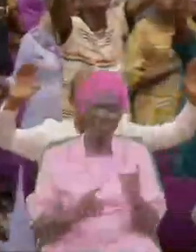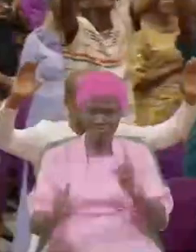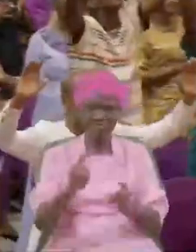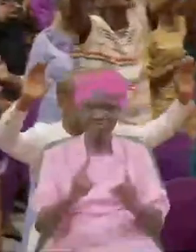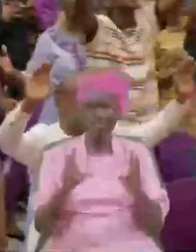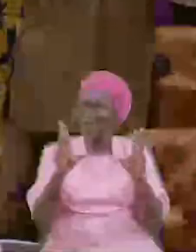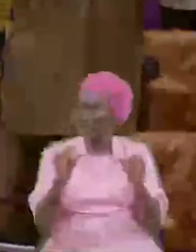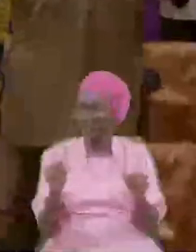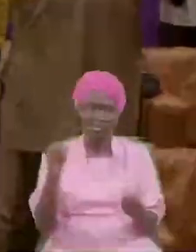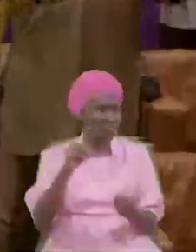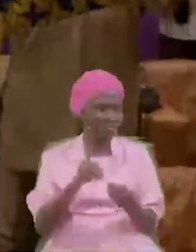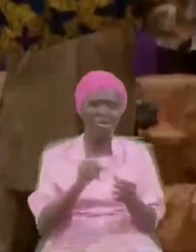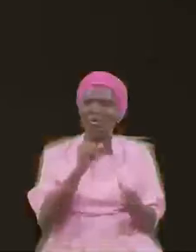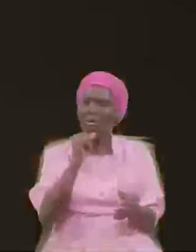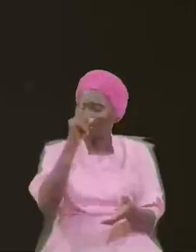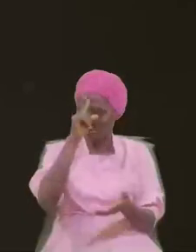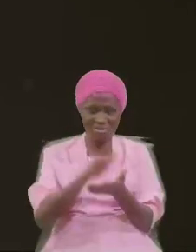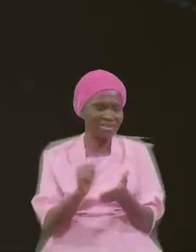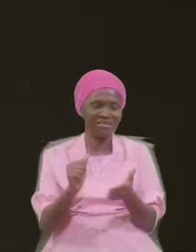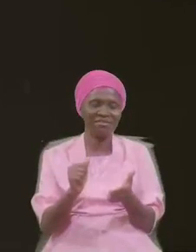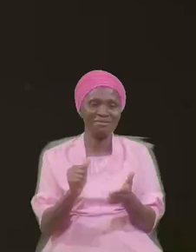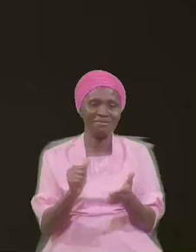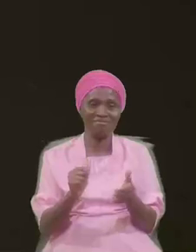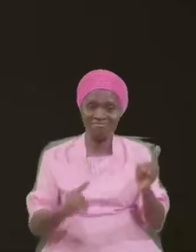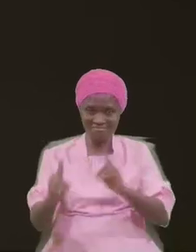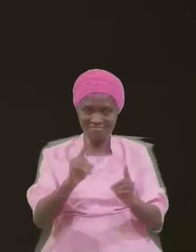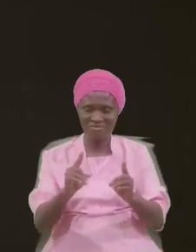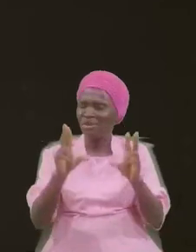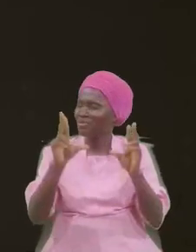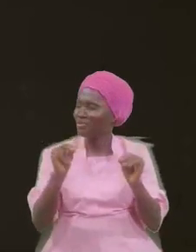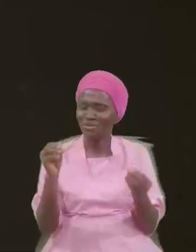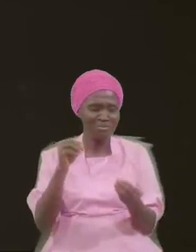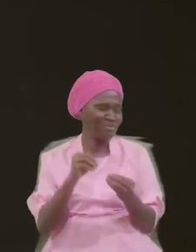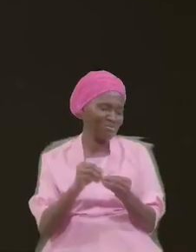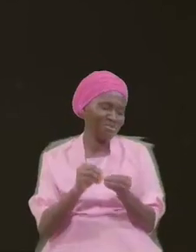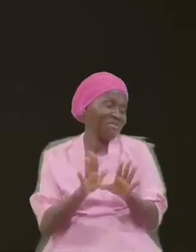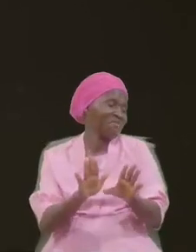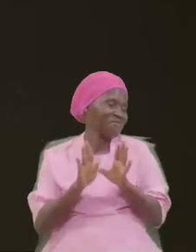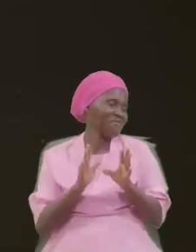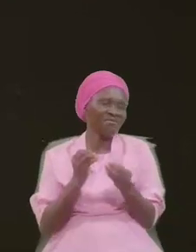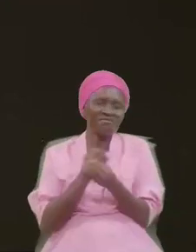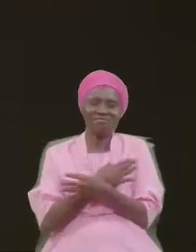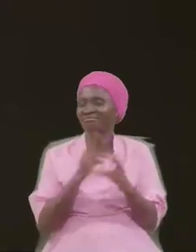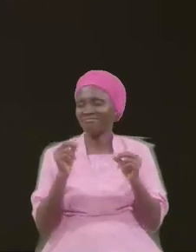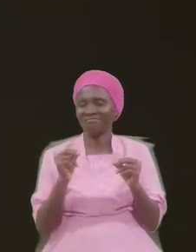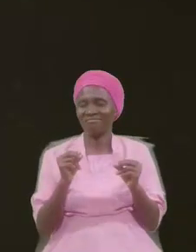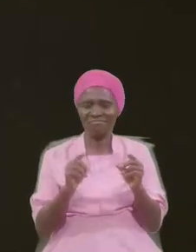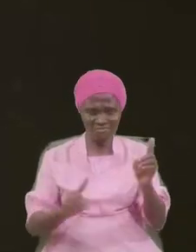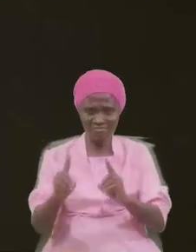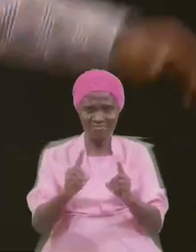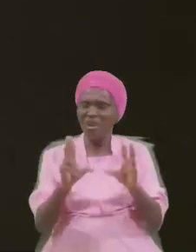Il n'y a plus d'incrédulité. Il n'y a plus de crainte. Il n'y a plus de